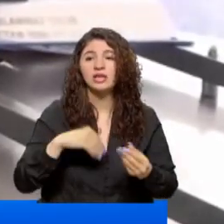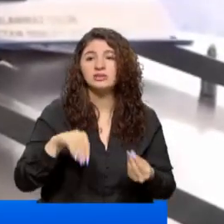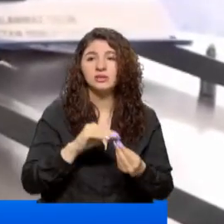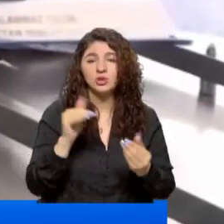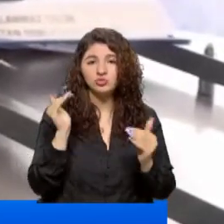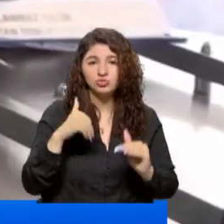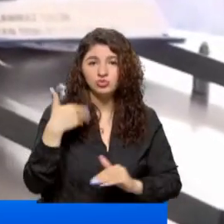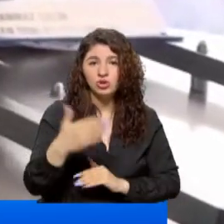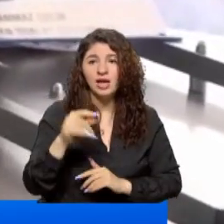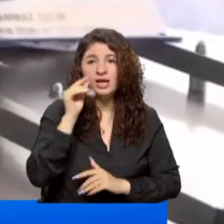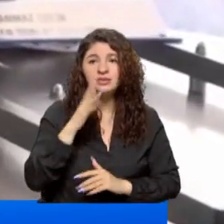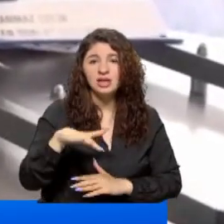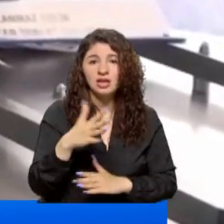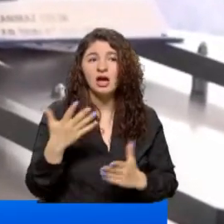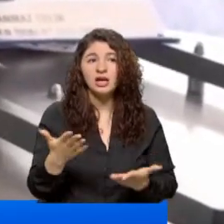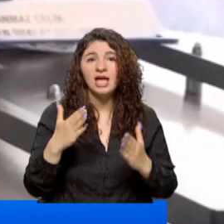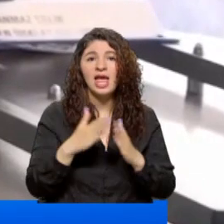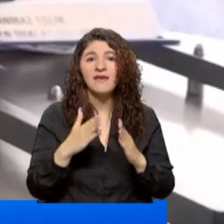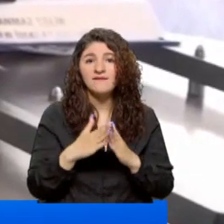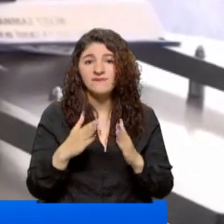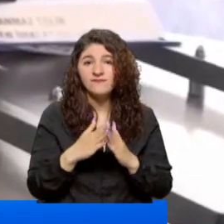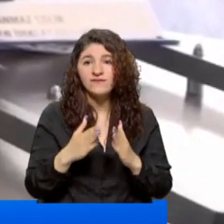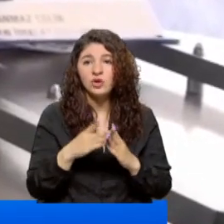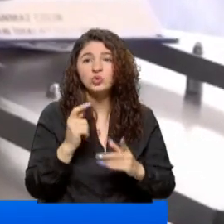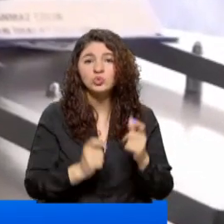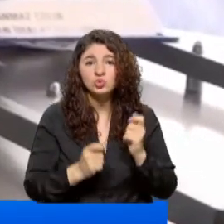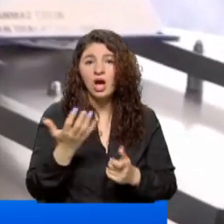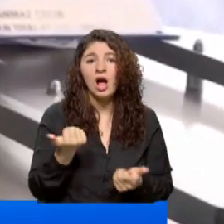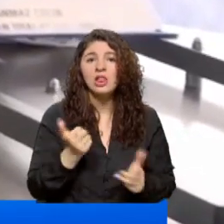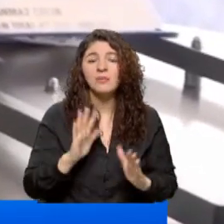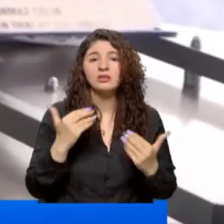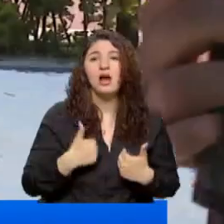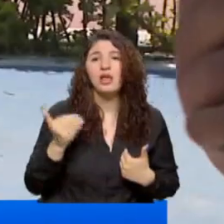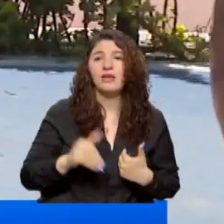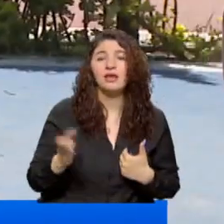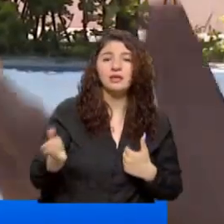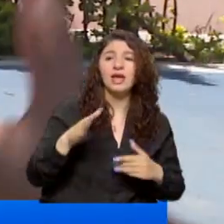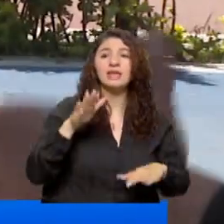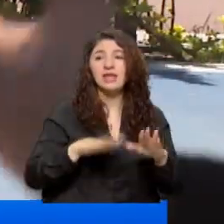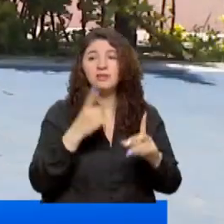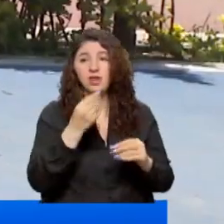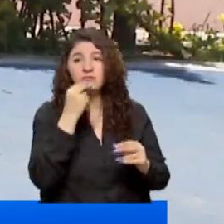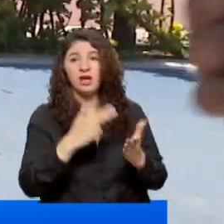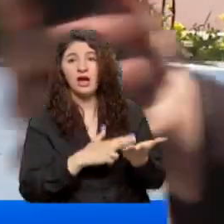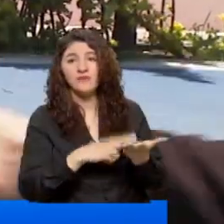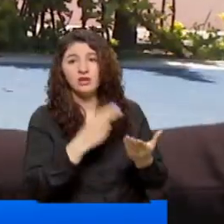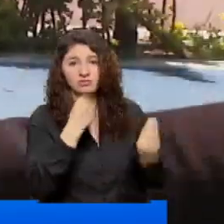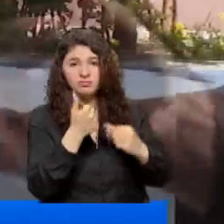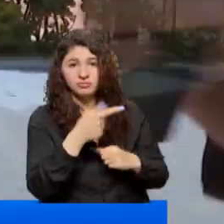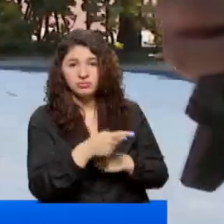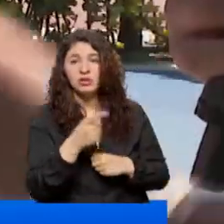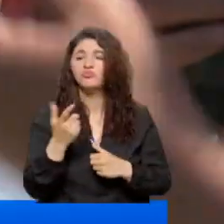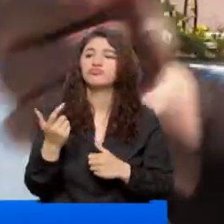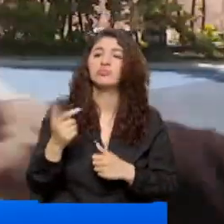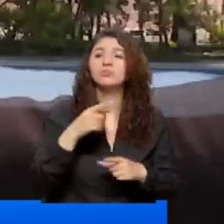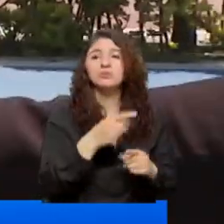zamlardan sonra insanlar artık evlerine süt alamaz oldular maalesef dengeli bir şekilde kahvaltıların hazırlayabilir